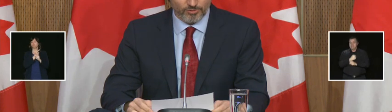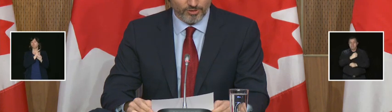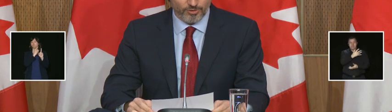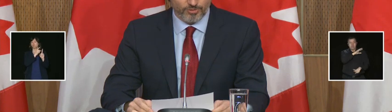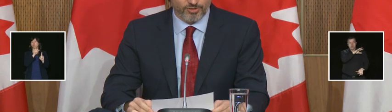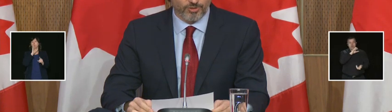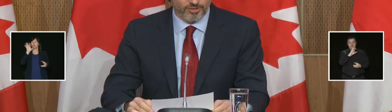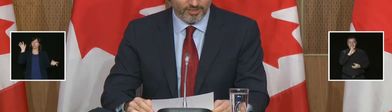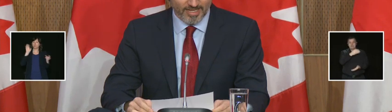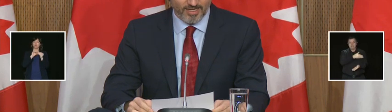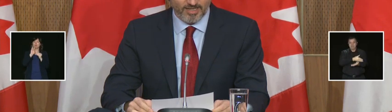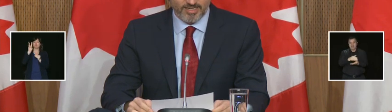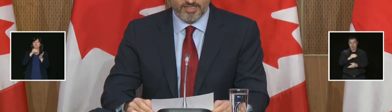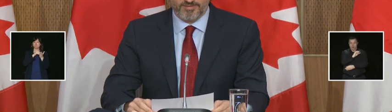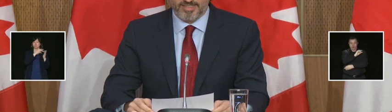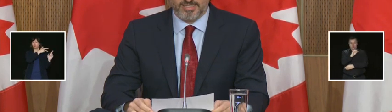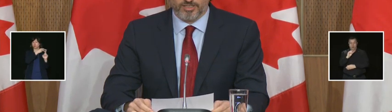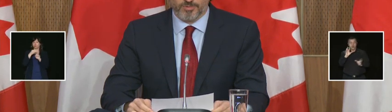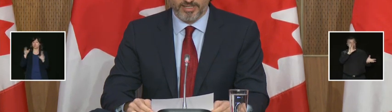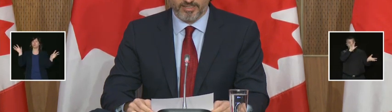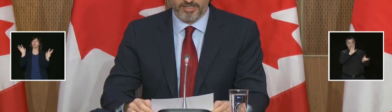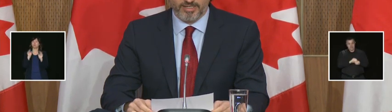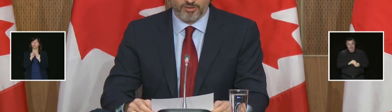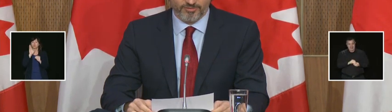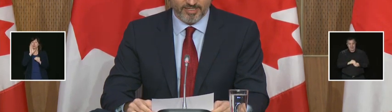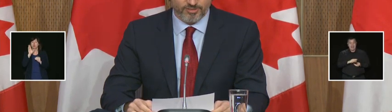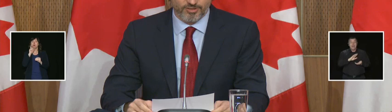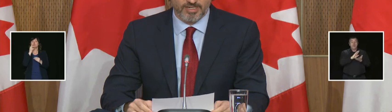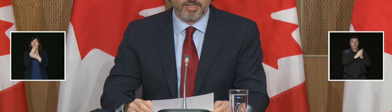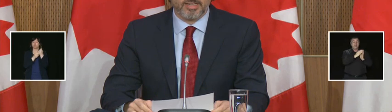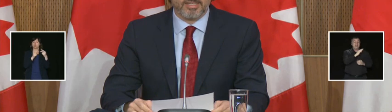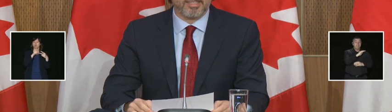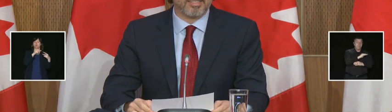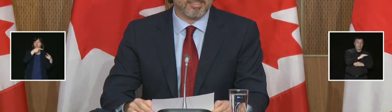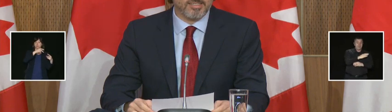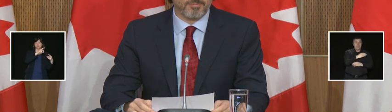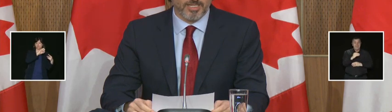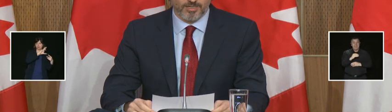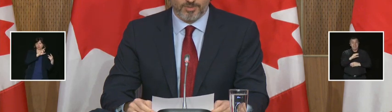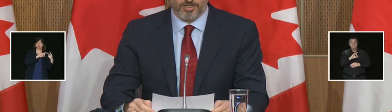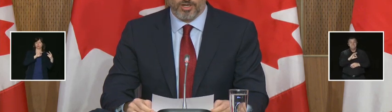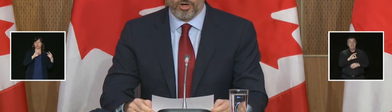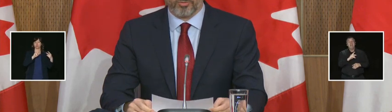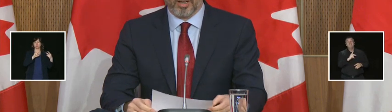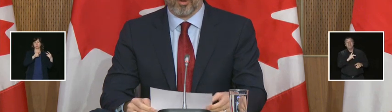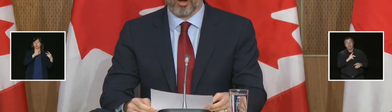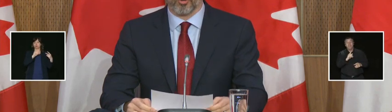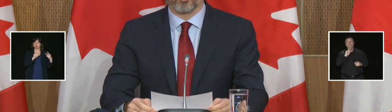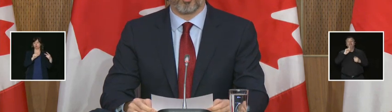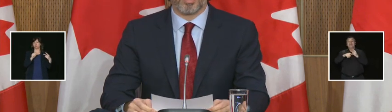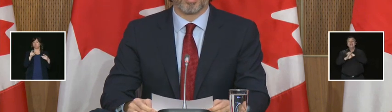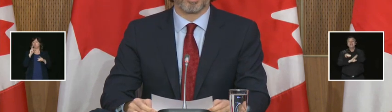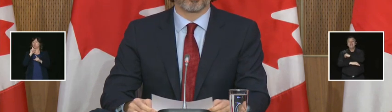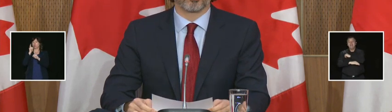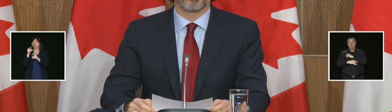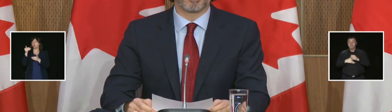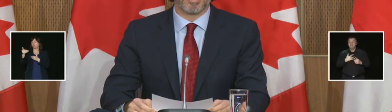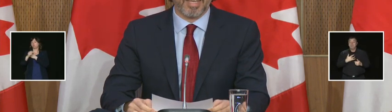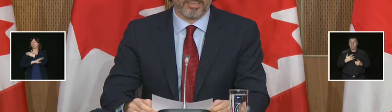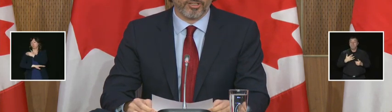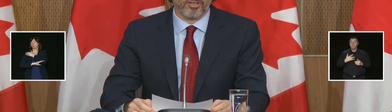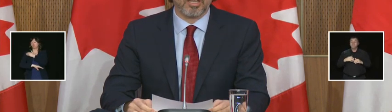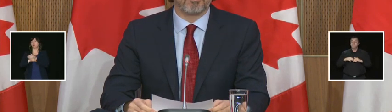millions de dos au total des vaccins de modern ans et de file et d'ici septembre on va avoir au moins